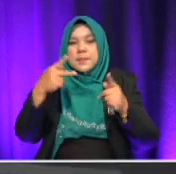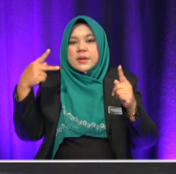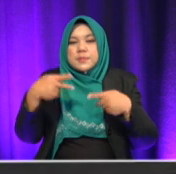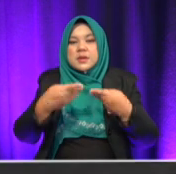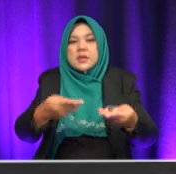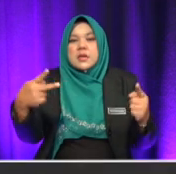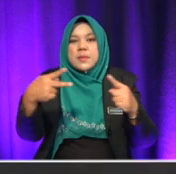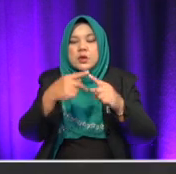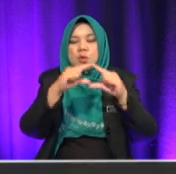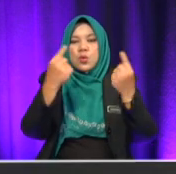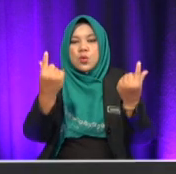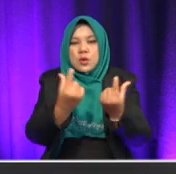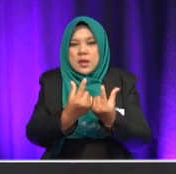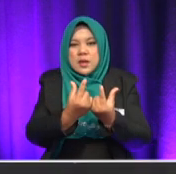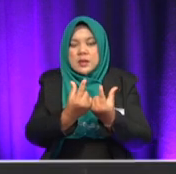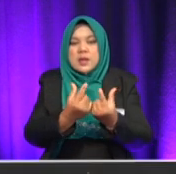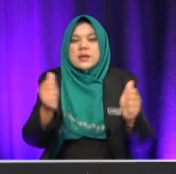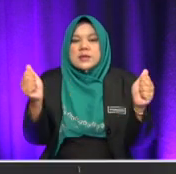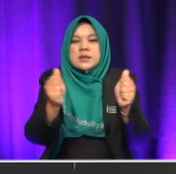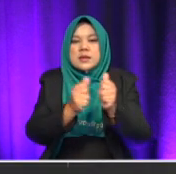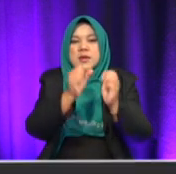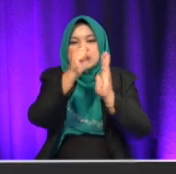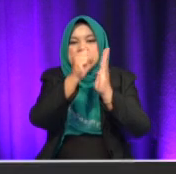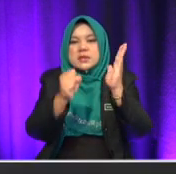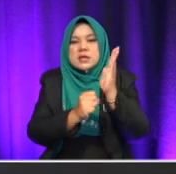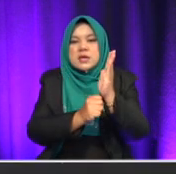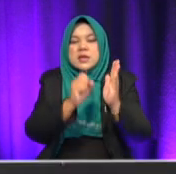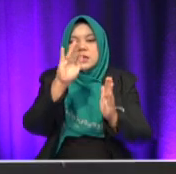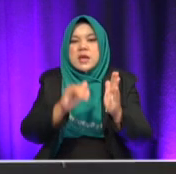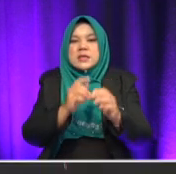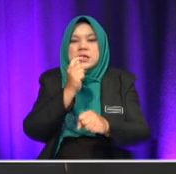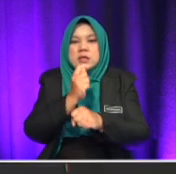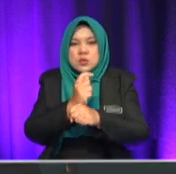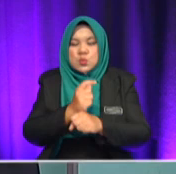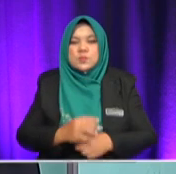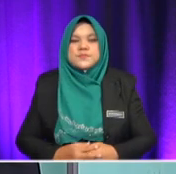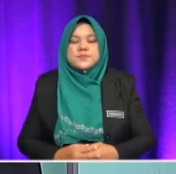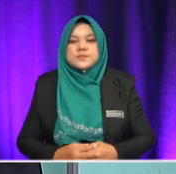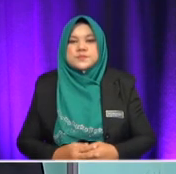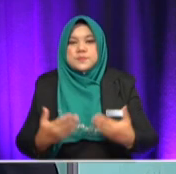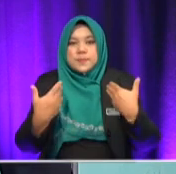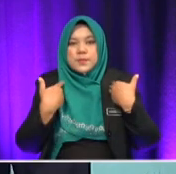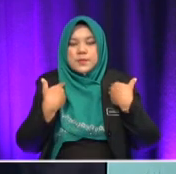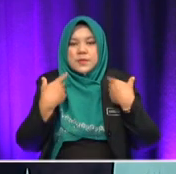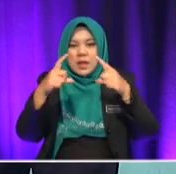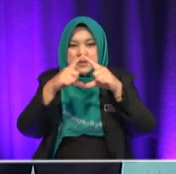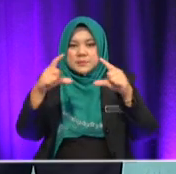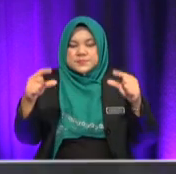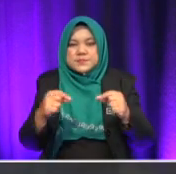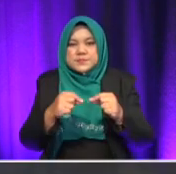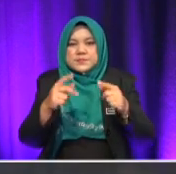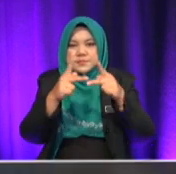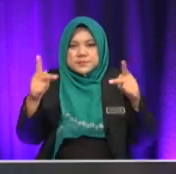dengan syarat-syarat yang telah ditetapkan oleh syara Oke bersama dengan anak murid ada Kakan Nampak tak sampaikan